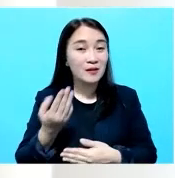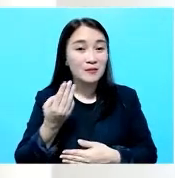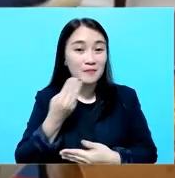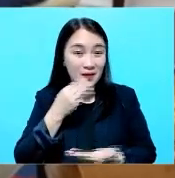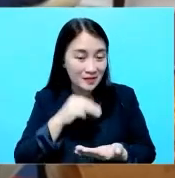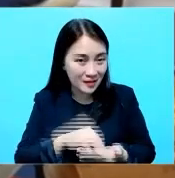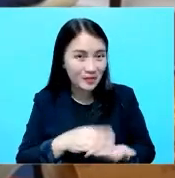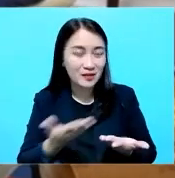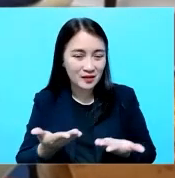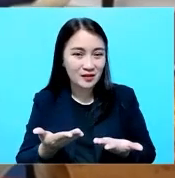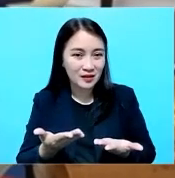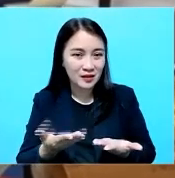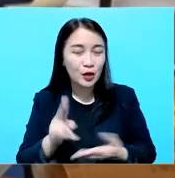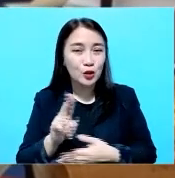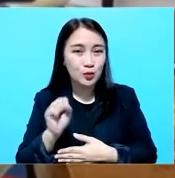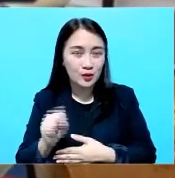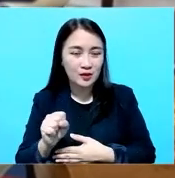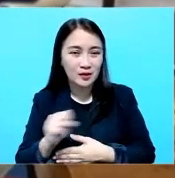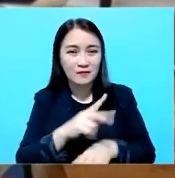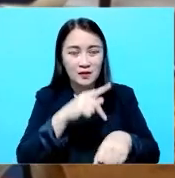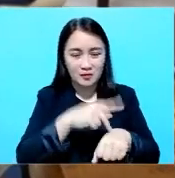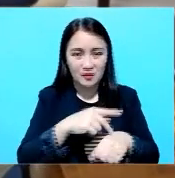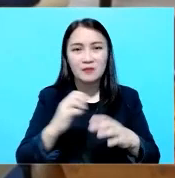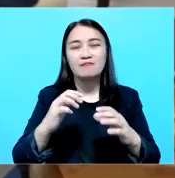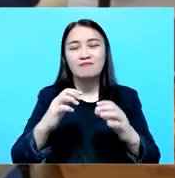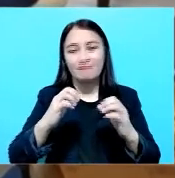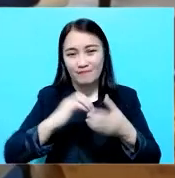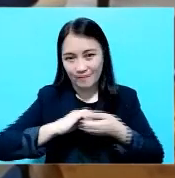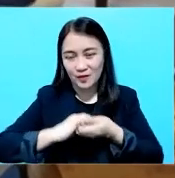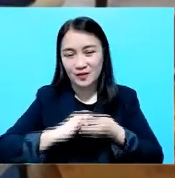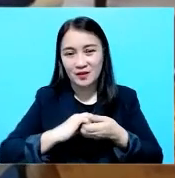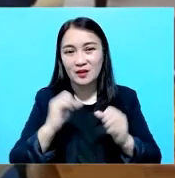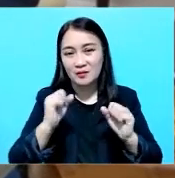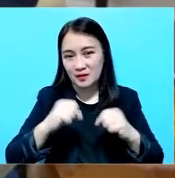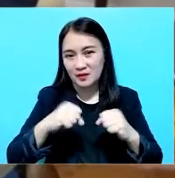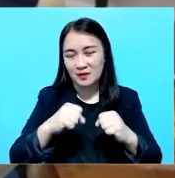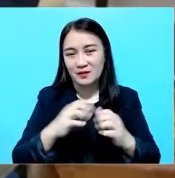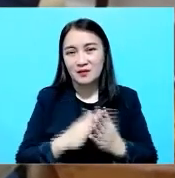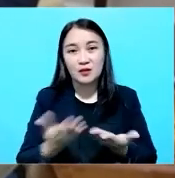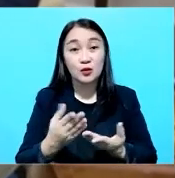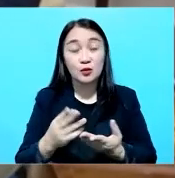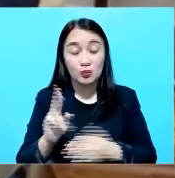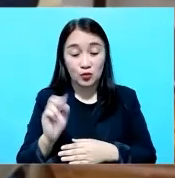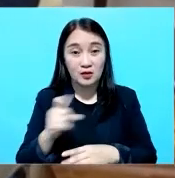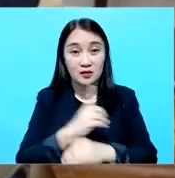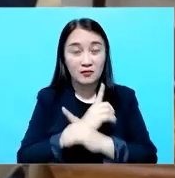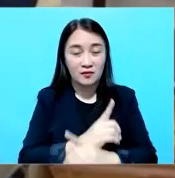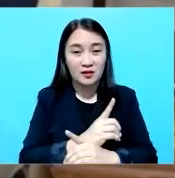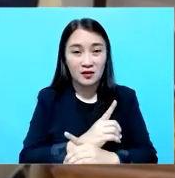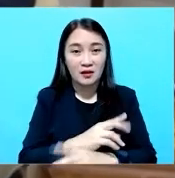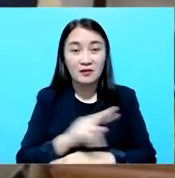Banlawi sa U.S.-Philippines Bilateral Defense Guidelines na binuo ng U.S. Department of Defense at ng Department of National Defense